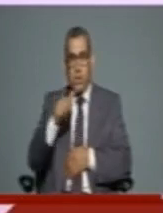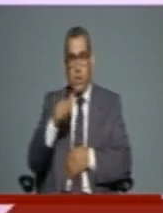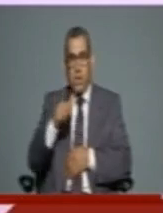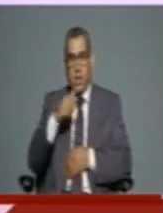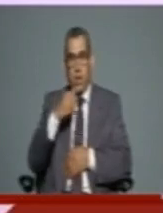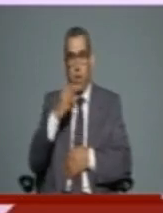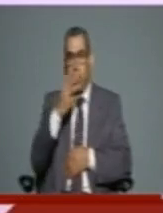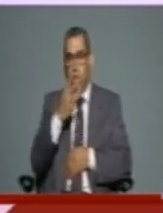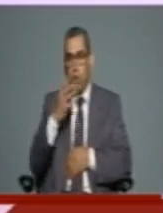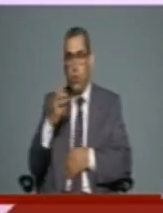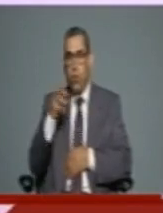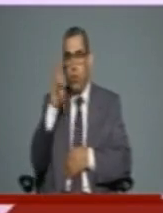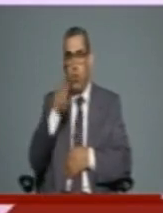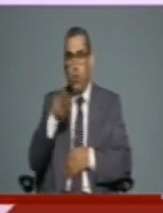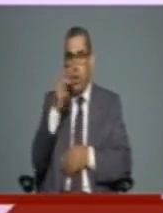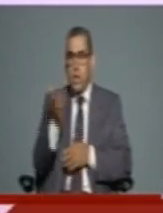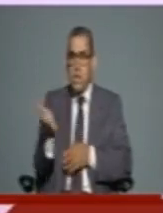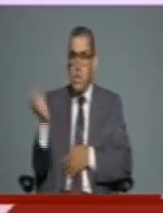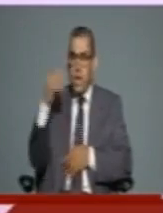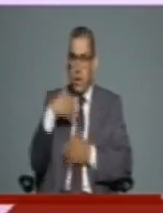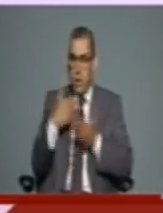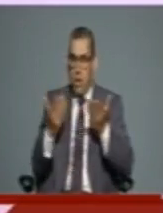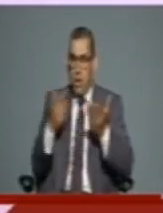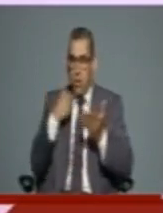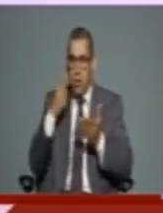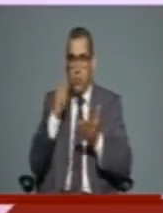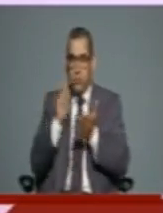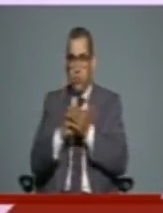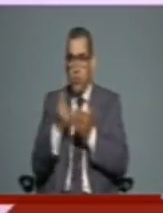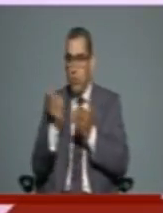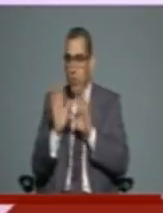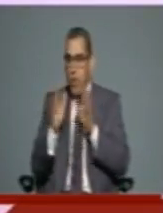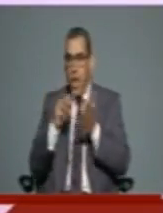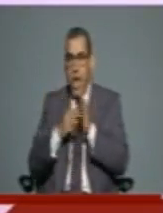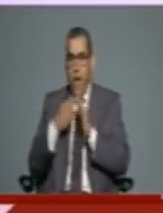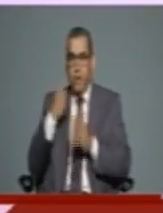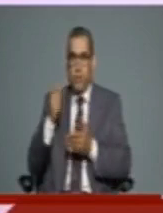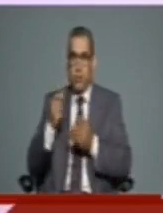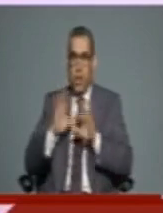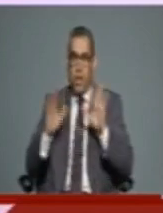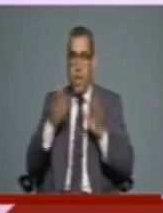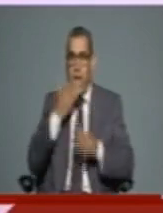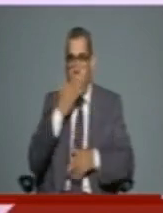$260-$300، عندما لم يكن في هناك اعتماد لهذه الأرقام. فالحمد لله